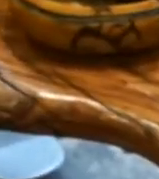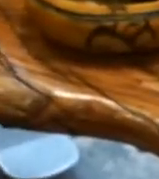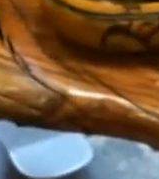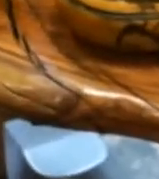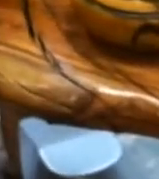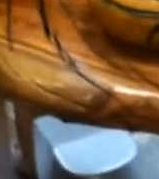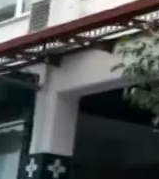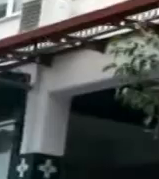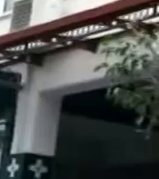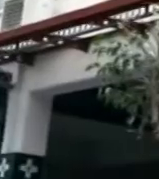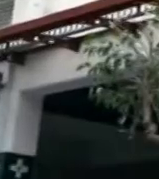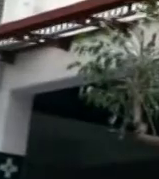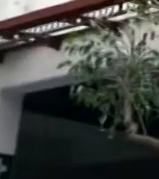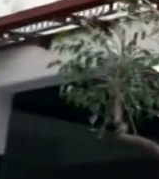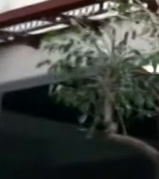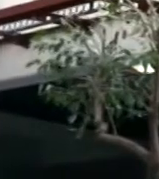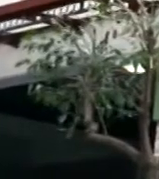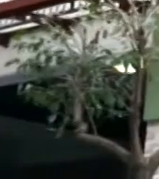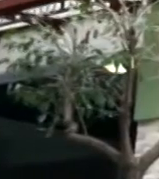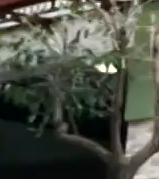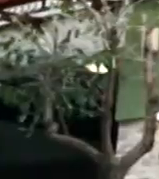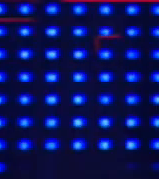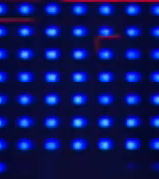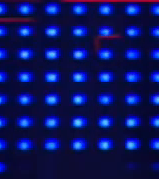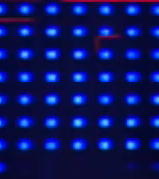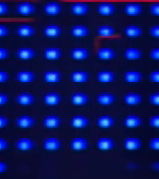στη νέα μας διεύθυνση, Λιούφι 3, στην Κοζάνη.